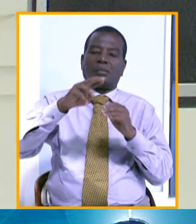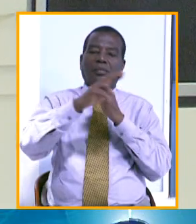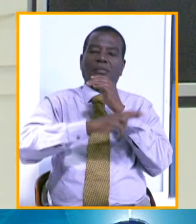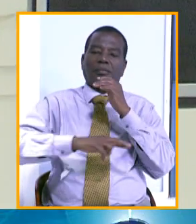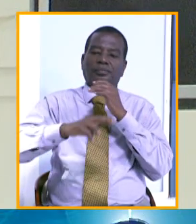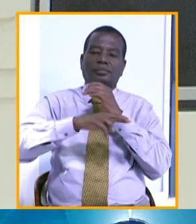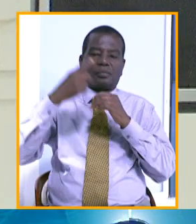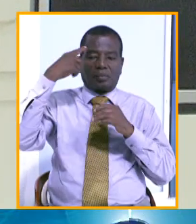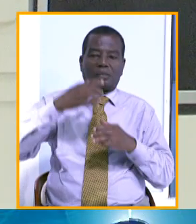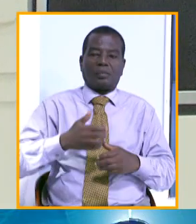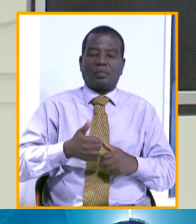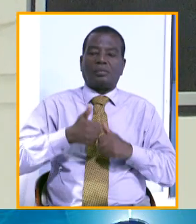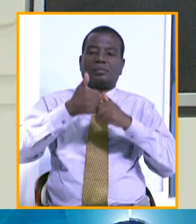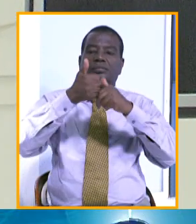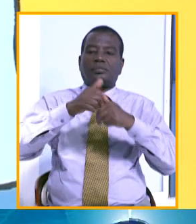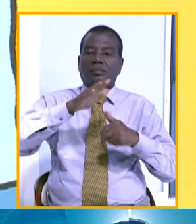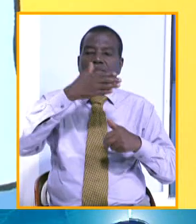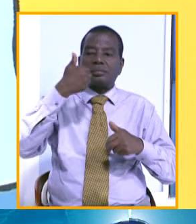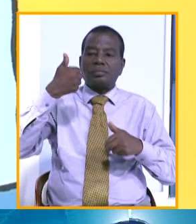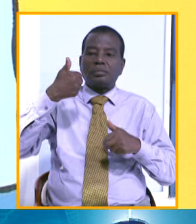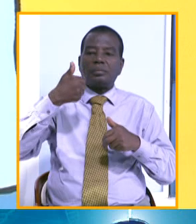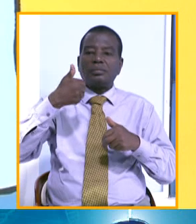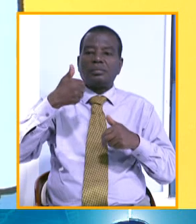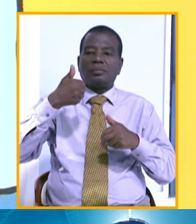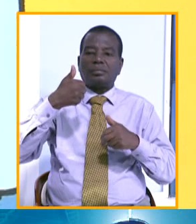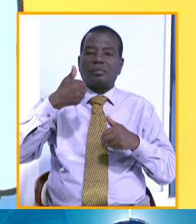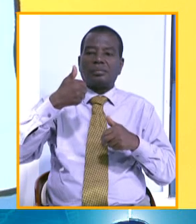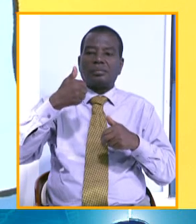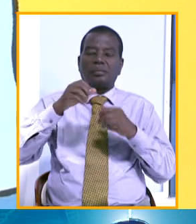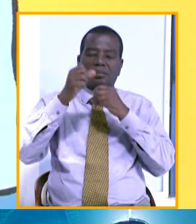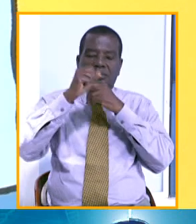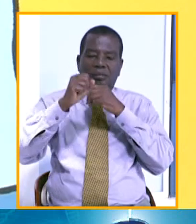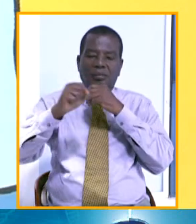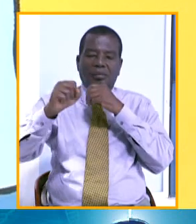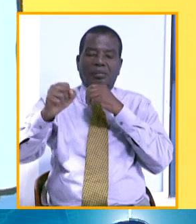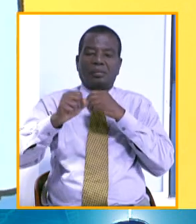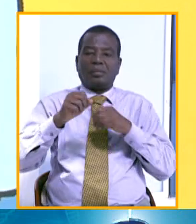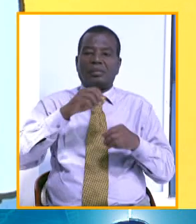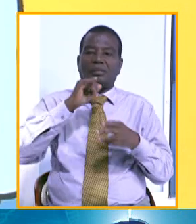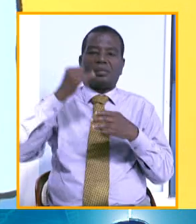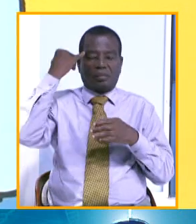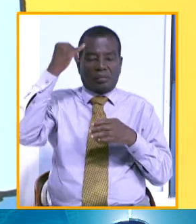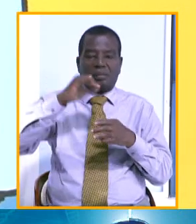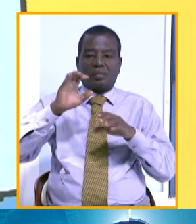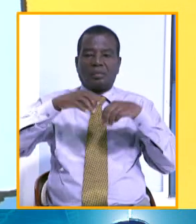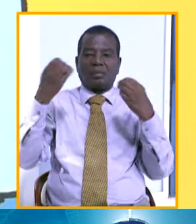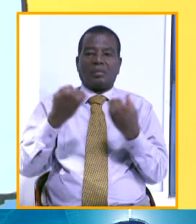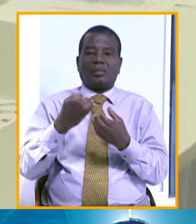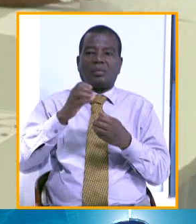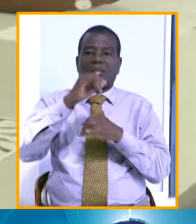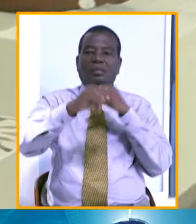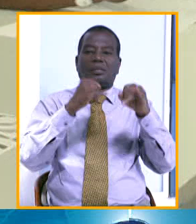pour primer les meilleurs reportages humanitaires. C'est une initiative du Comité international de la